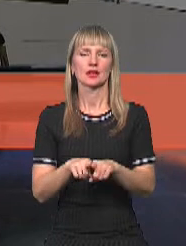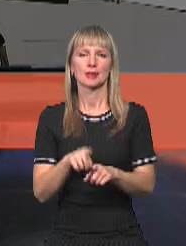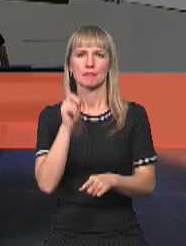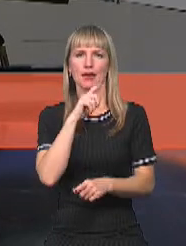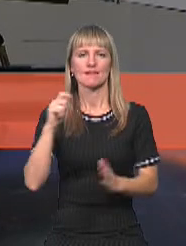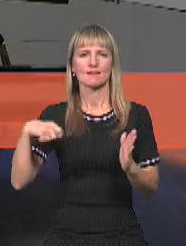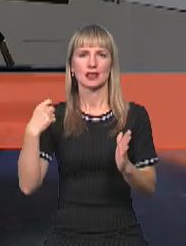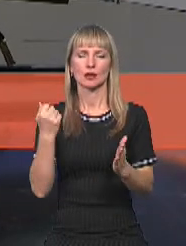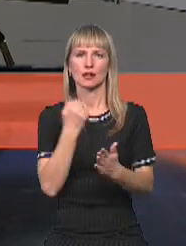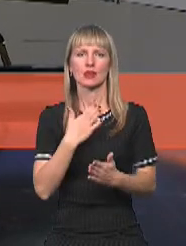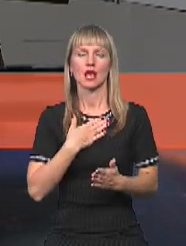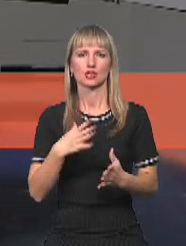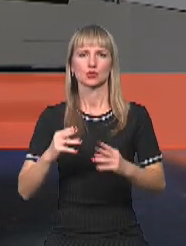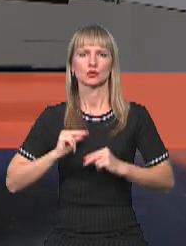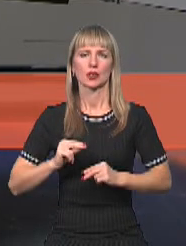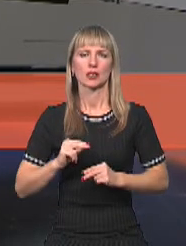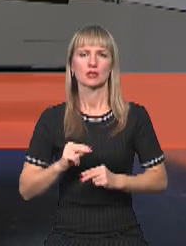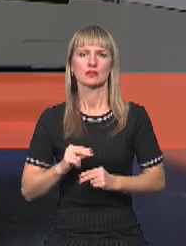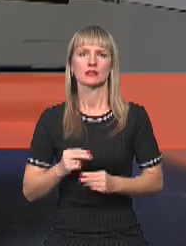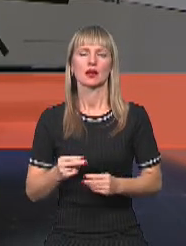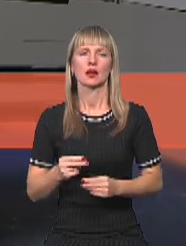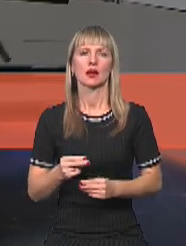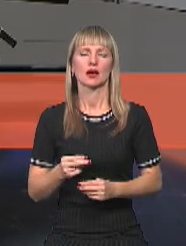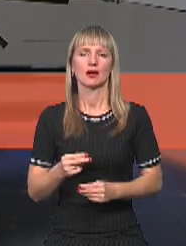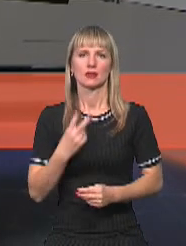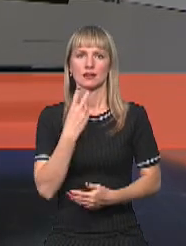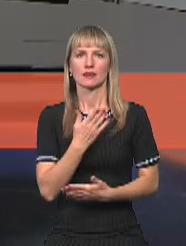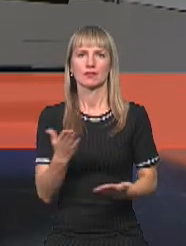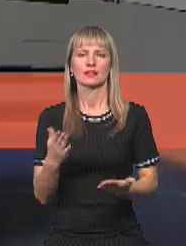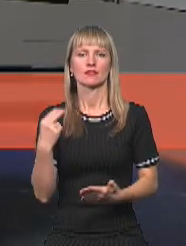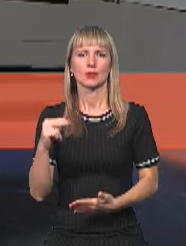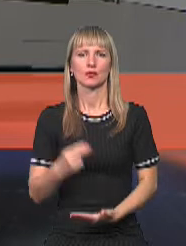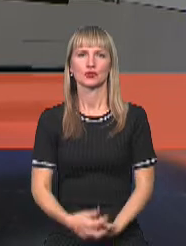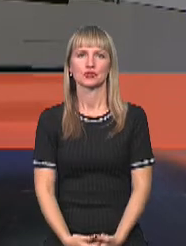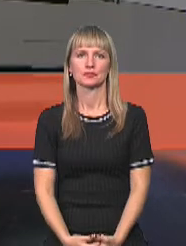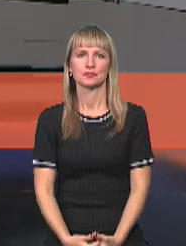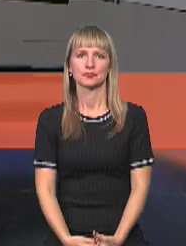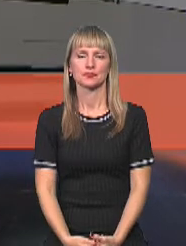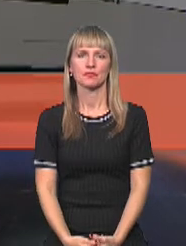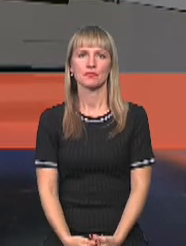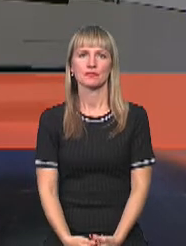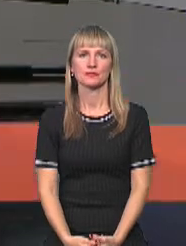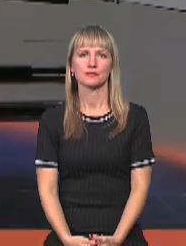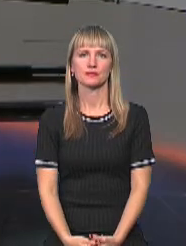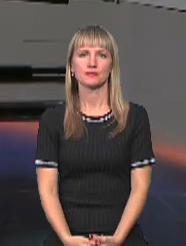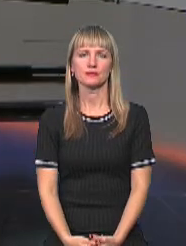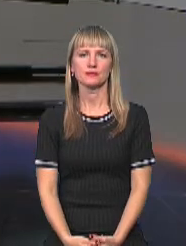невеликий відеоматеріал наших колег-новинарів про п'ятницю 20 вересня у Запоріжжі. Прошу, увага на екран.